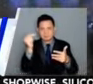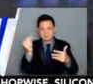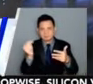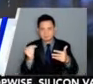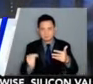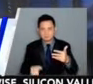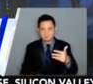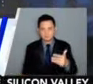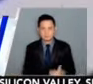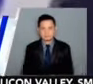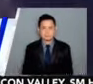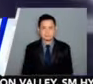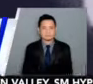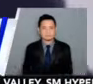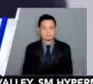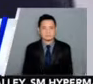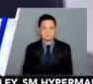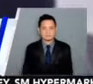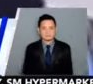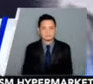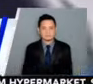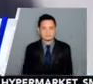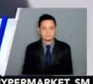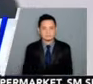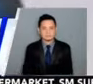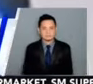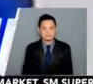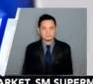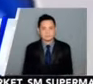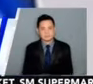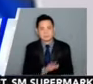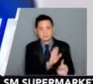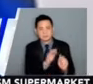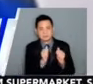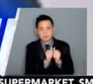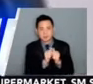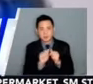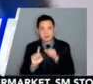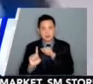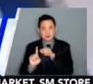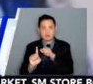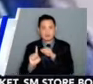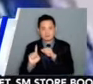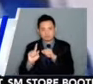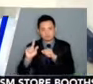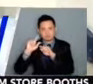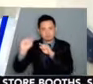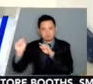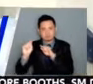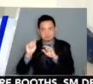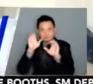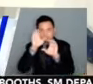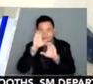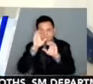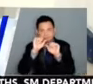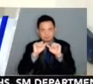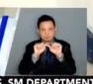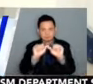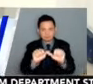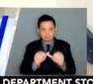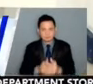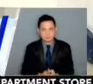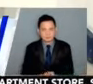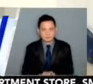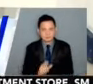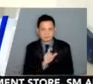robbery holdup at carnapping. Tinutugis pa ang kanyang kasabwat na tukoy na raw ang pagkakakilanlan. Hinihikayat ng pulisya ang iba